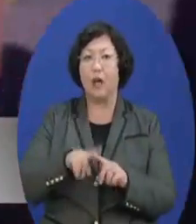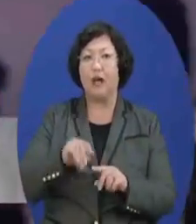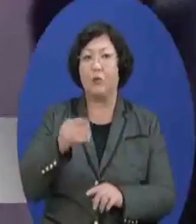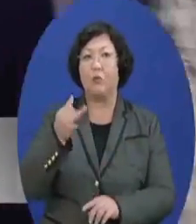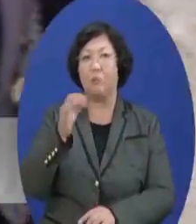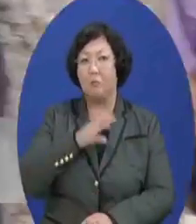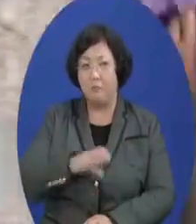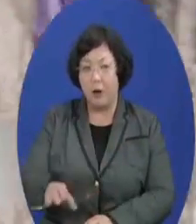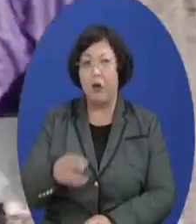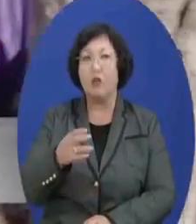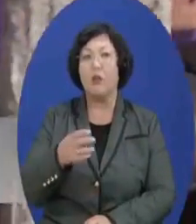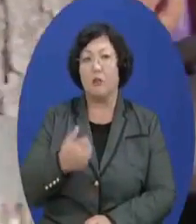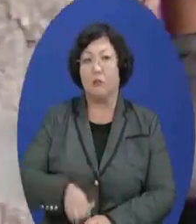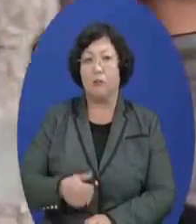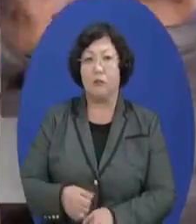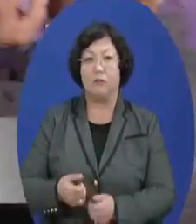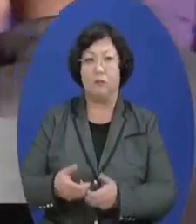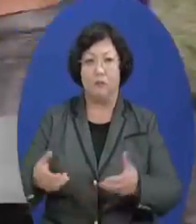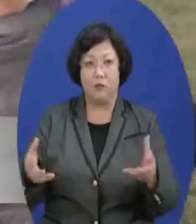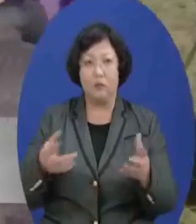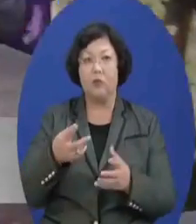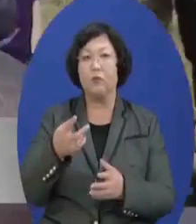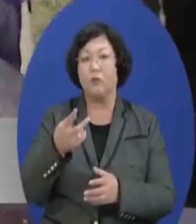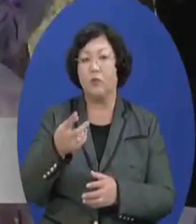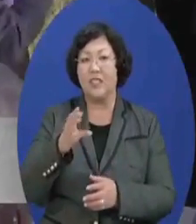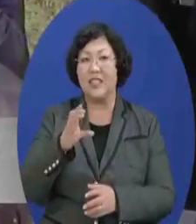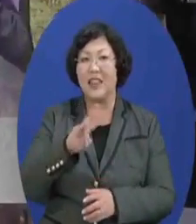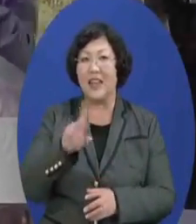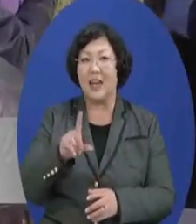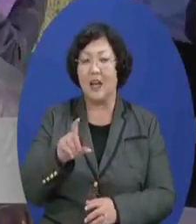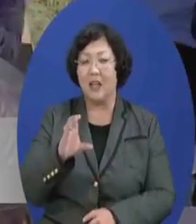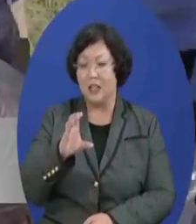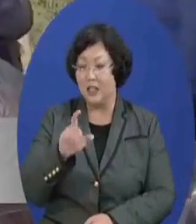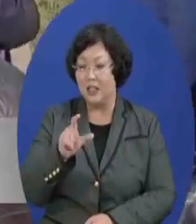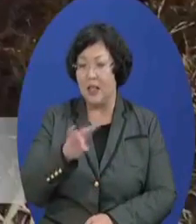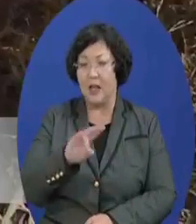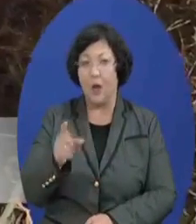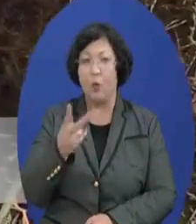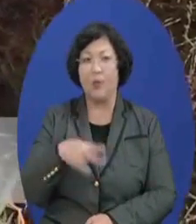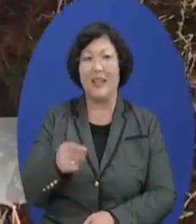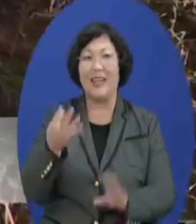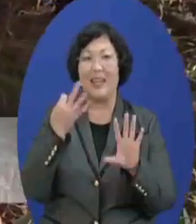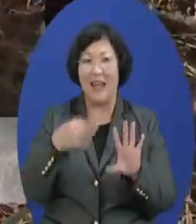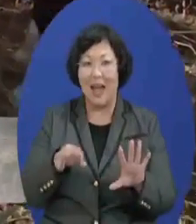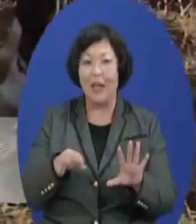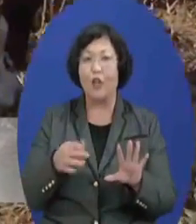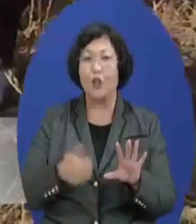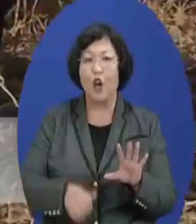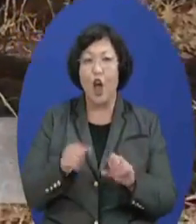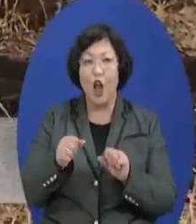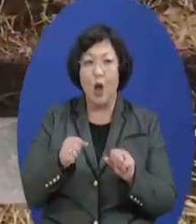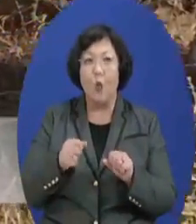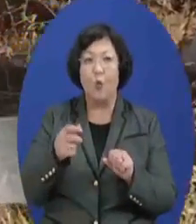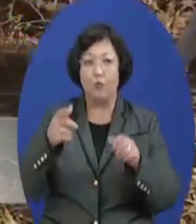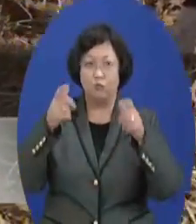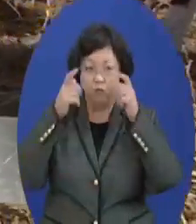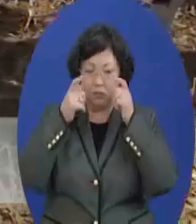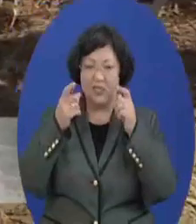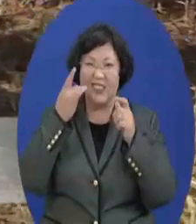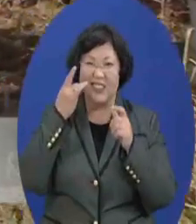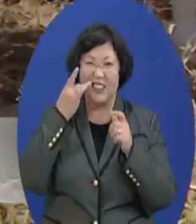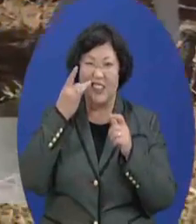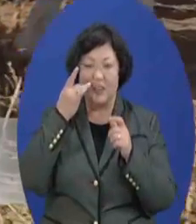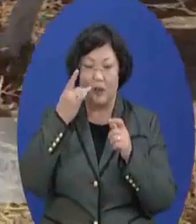дэргэд байгуулагдах цөм сүргийн үржлийн аж ахуйд сэлэнг үйлдвэрийн 80 тугалтай үнэ, цэвэр Грэфорд үйлдвэрийн 4 хэлтүүлэгч